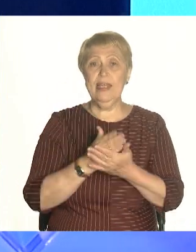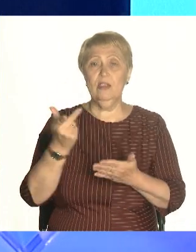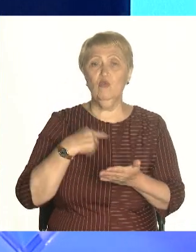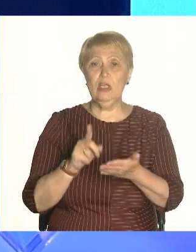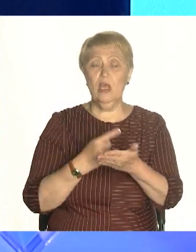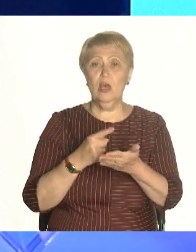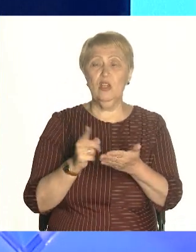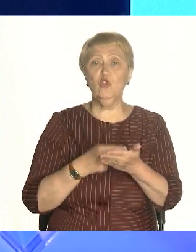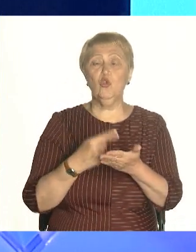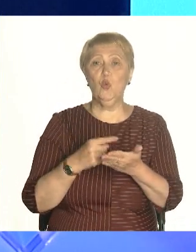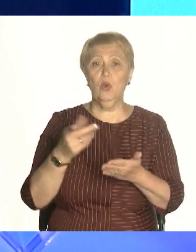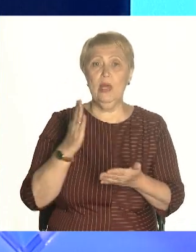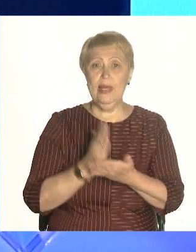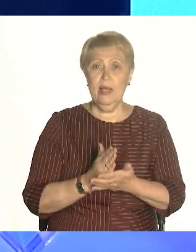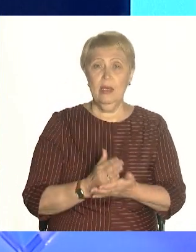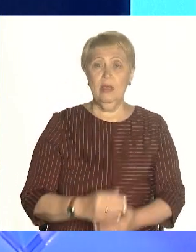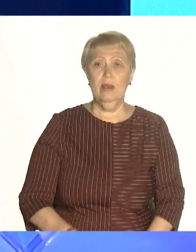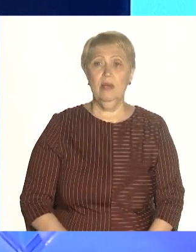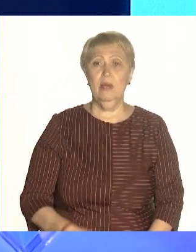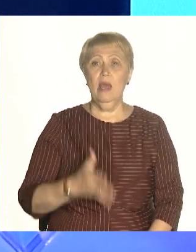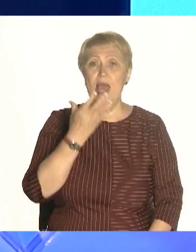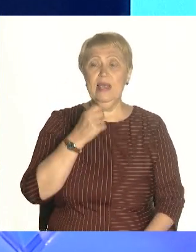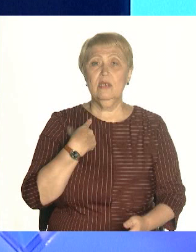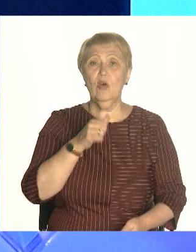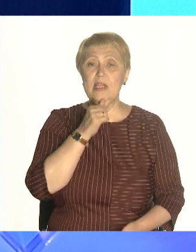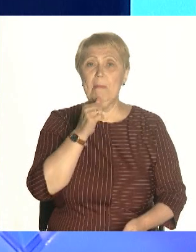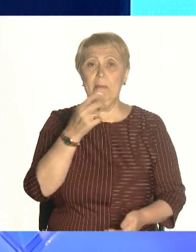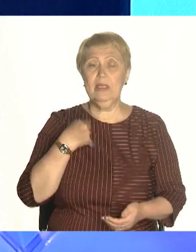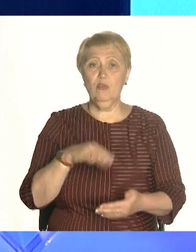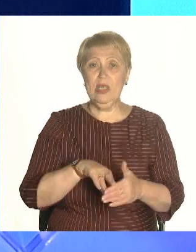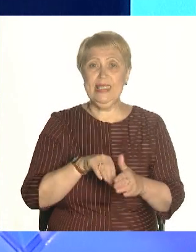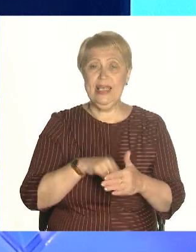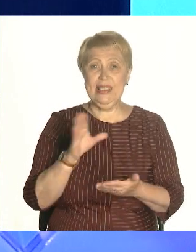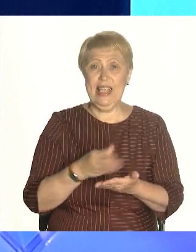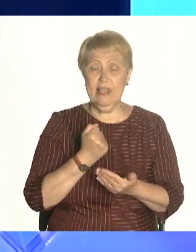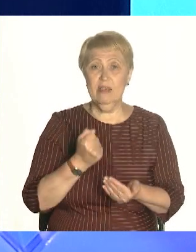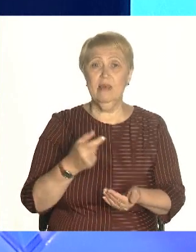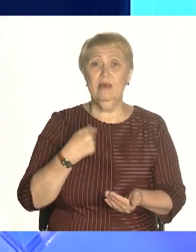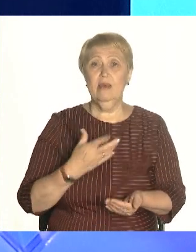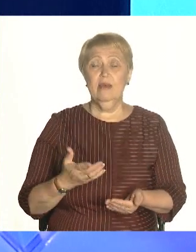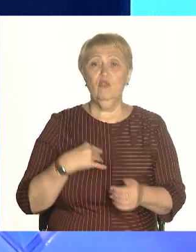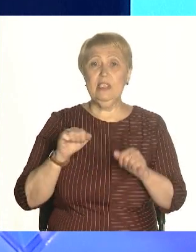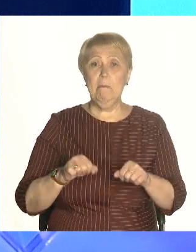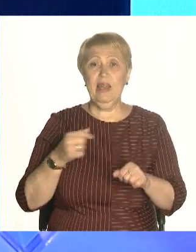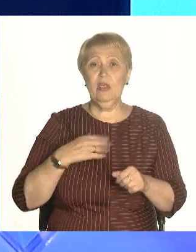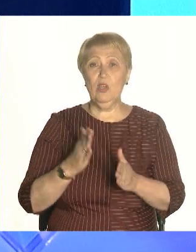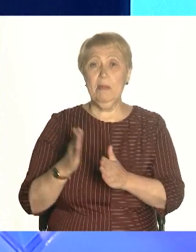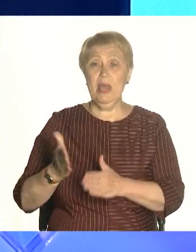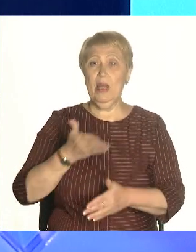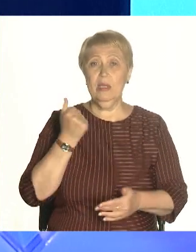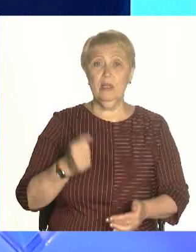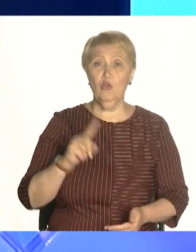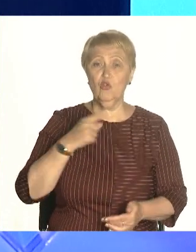счетах, осуществлена попытка их снятия неправомерная. И в связи с тем,